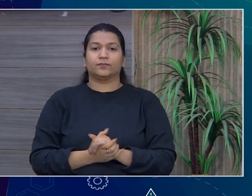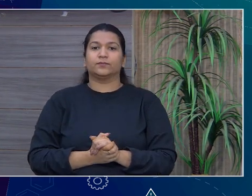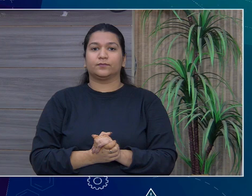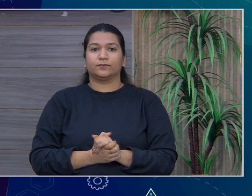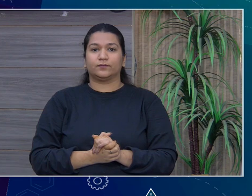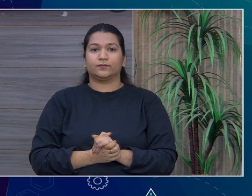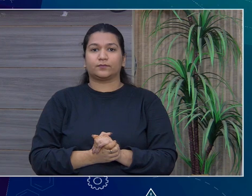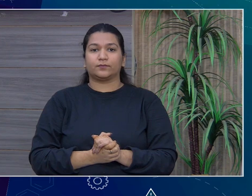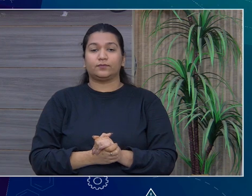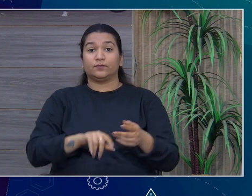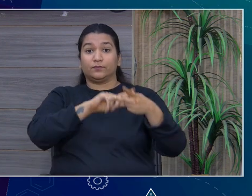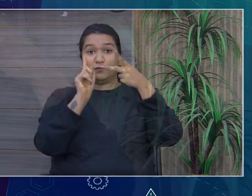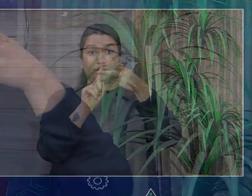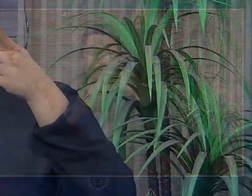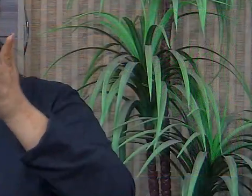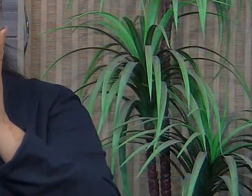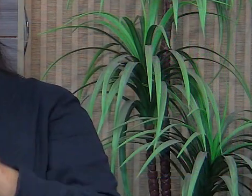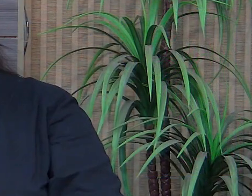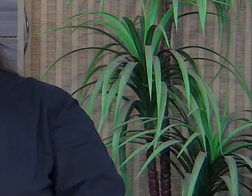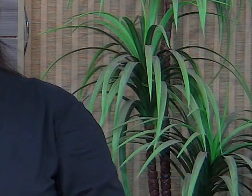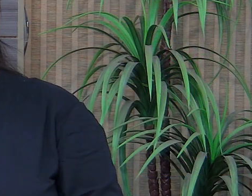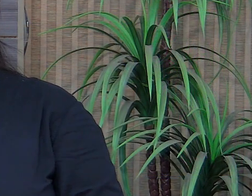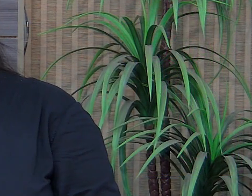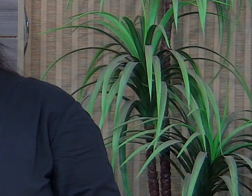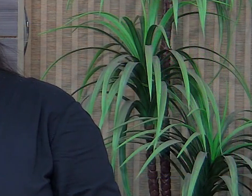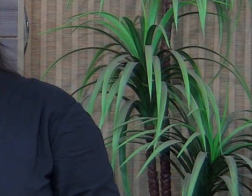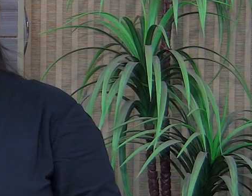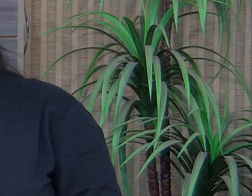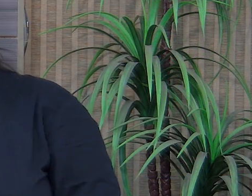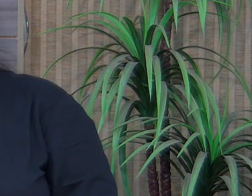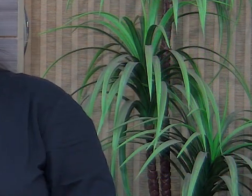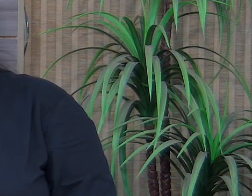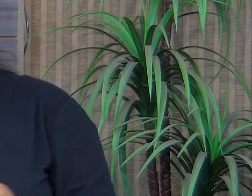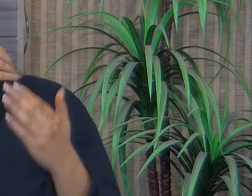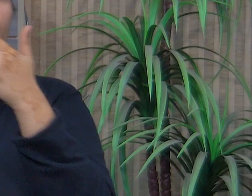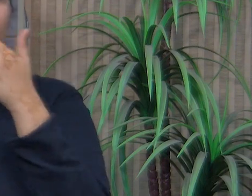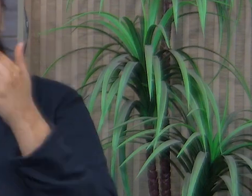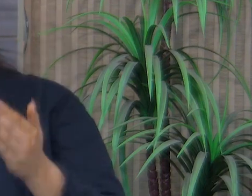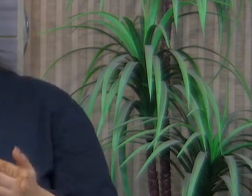ग्रेट। दूसरा जो कीवर्ड है, जो अभी हम स्कूल्स की बात कर रहे थे,